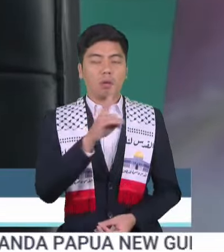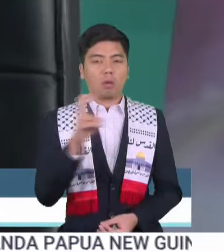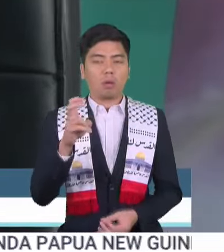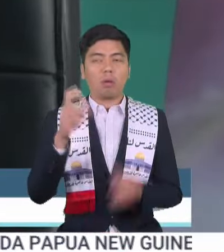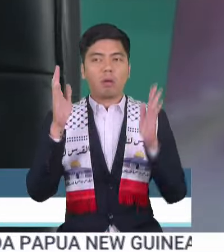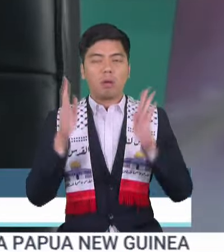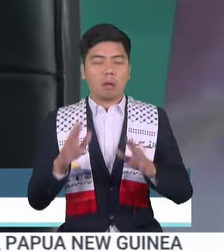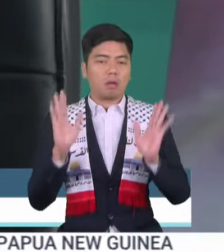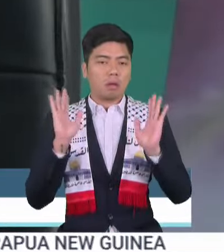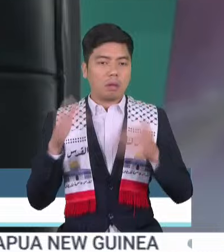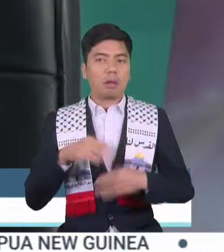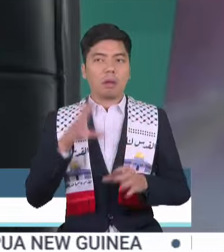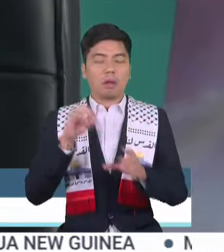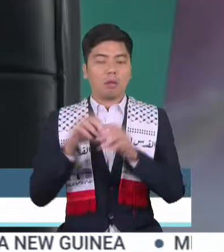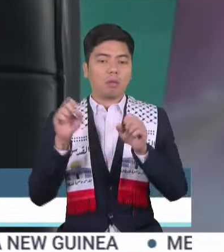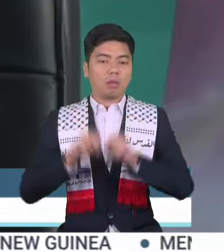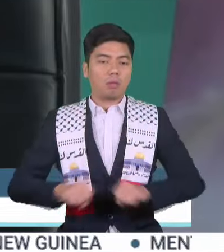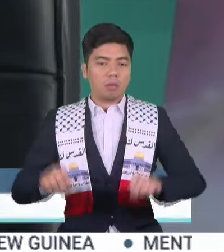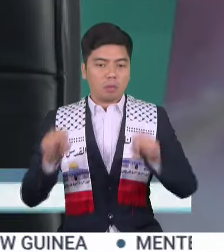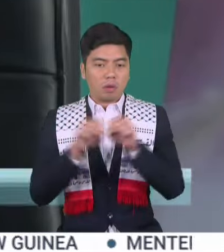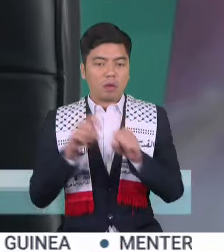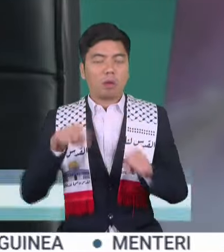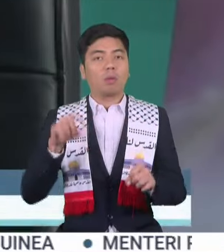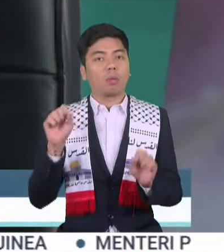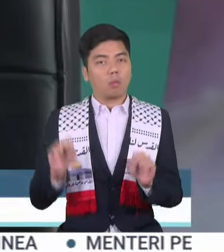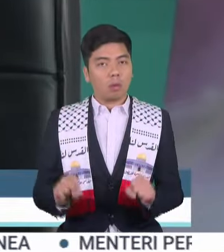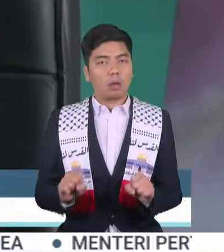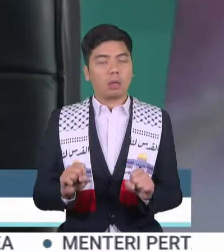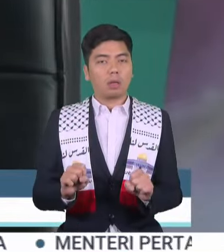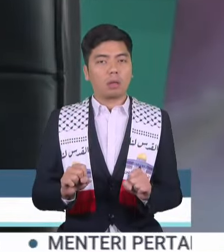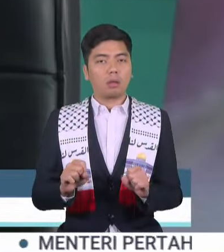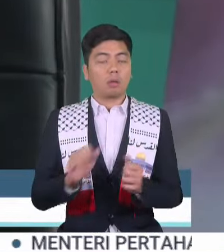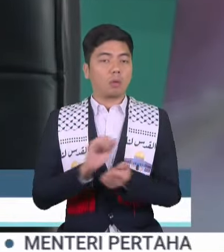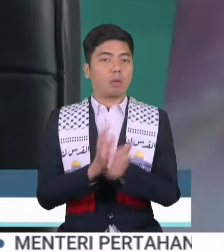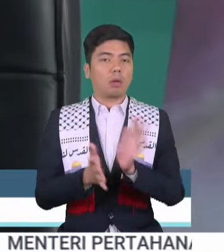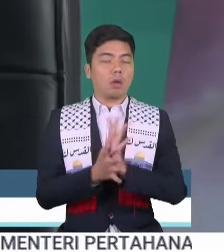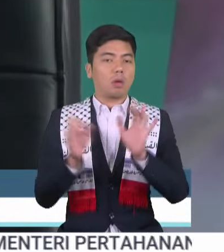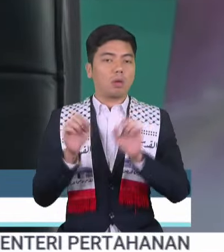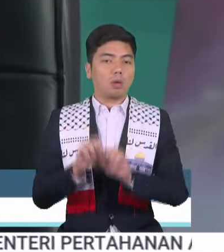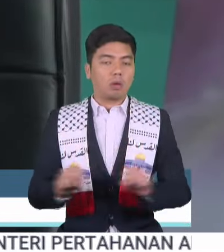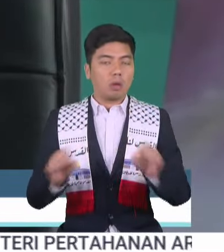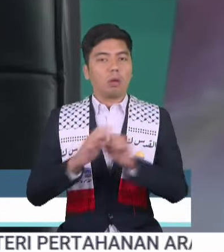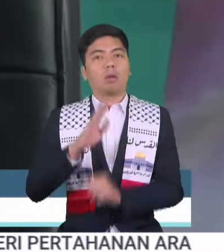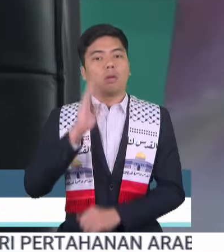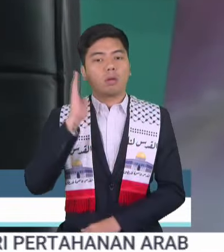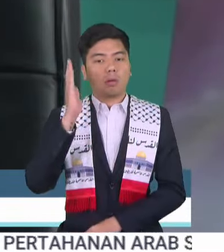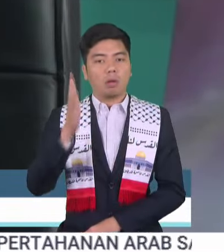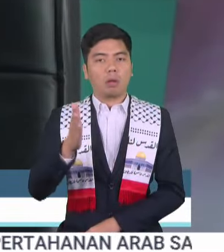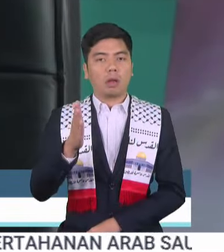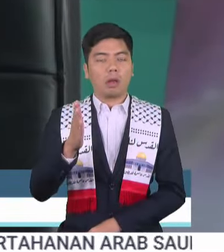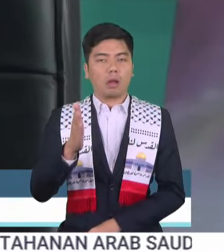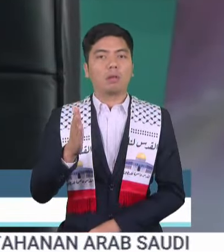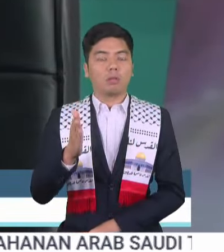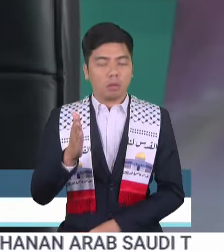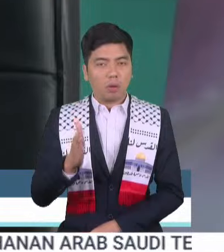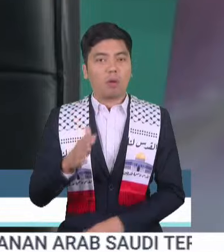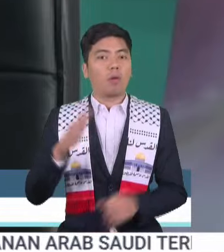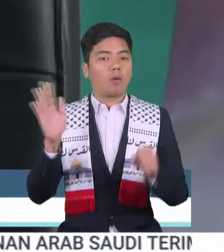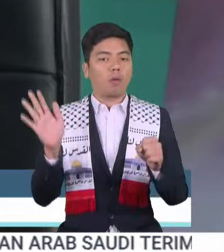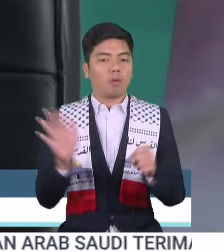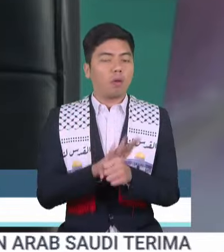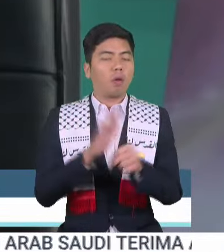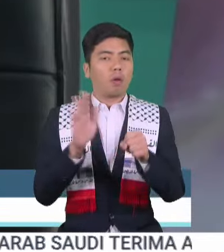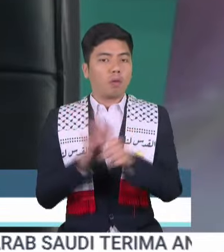jemaah untuk surau tersebut, ianya akan menjadi satu surau yang akan diimarahkan,